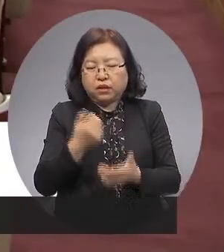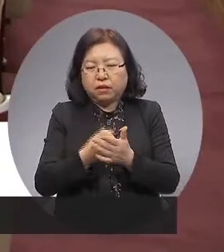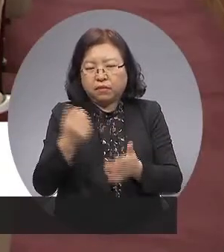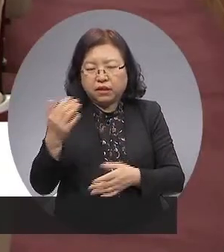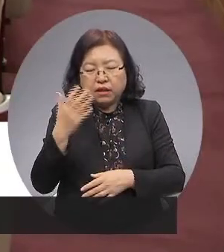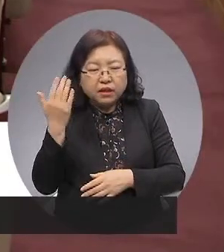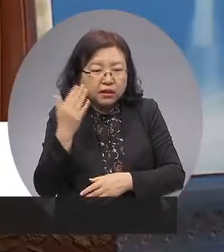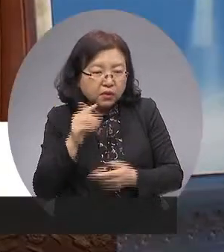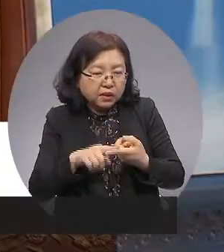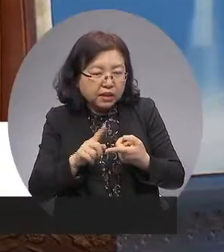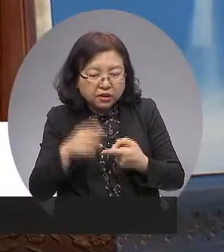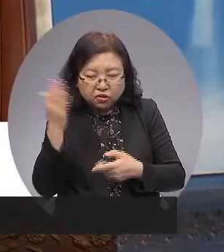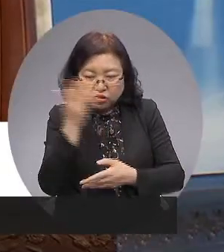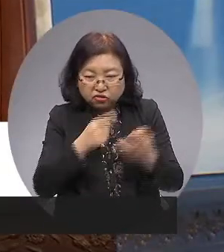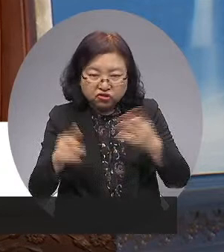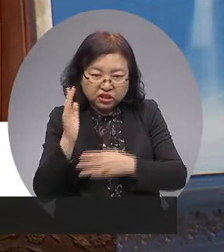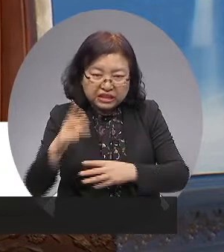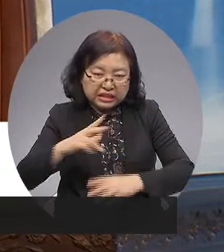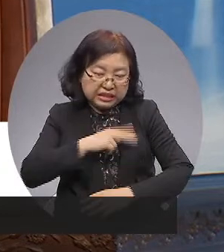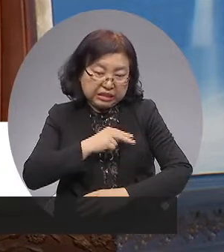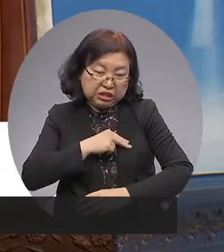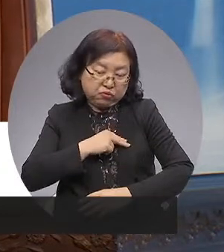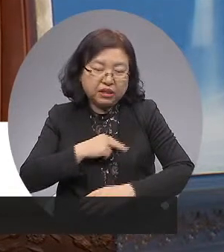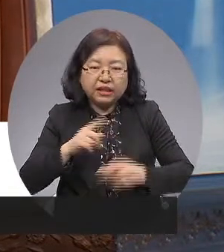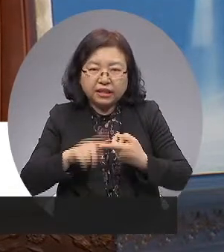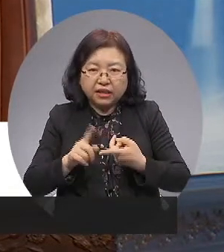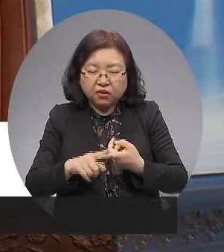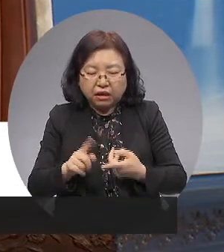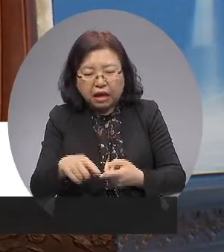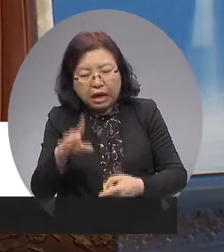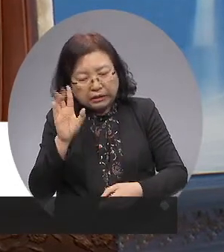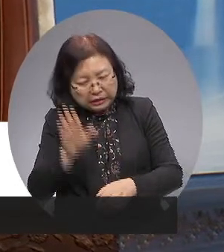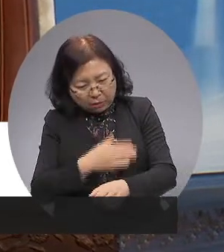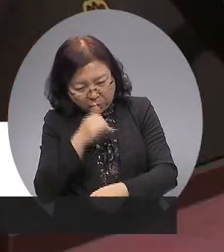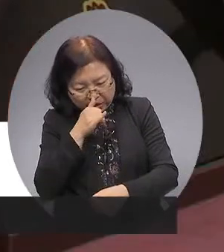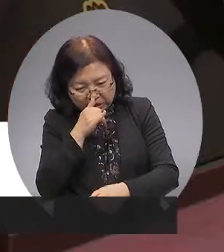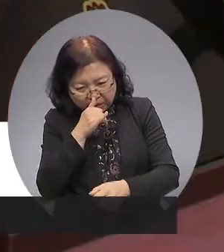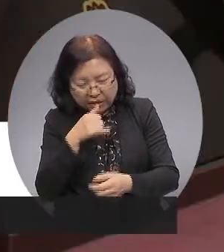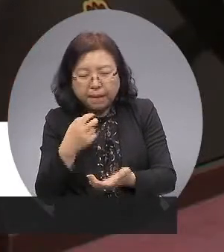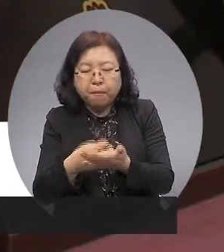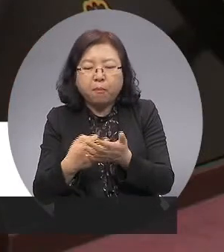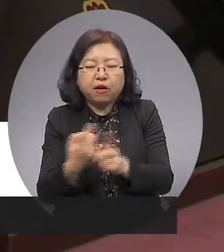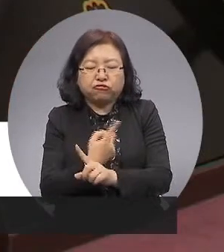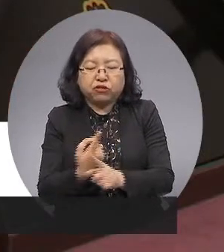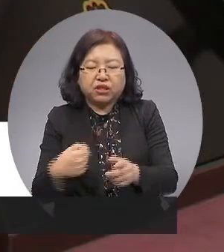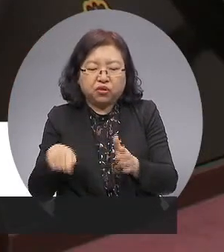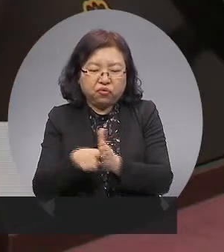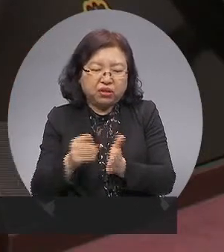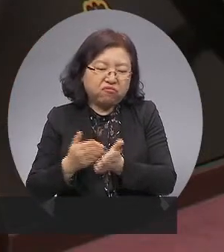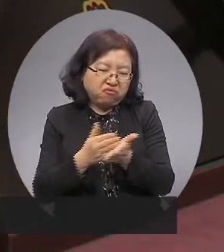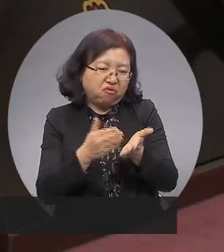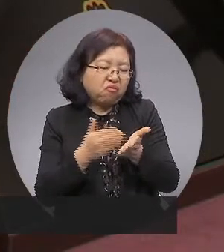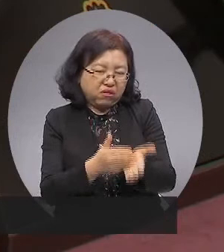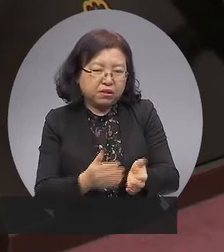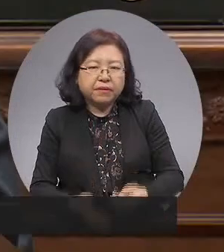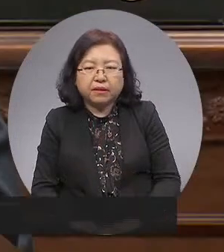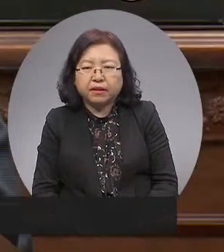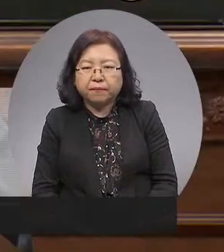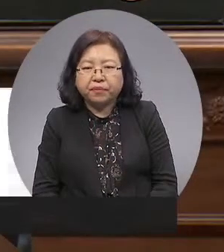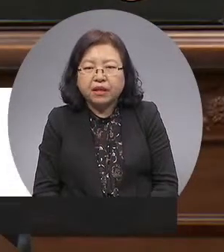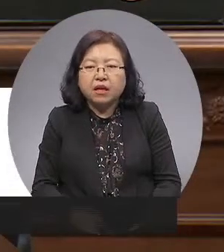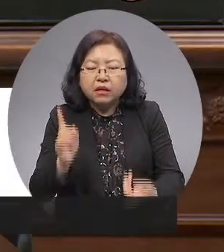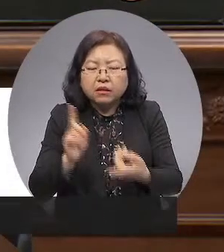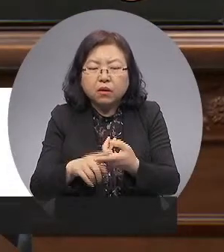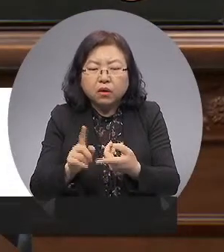법의 허점이라며 의원 전원 명의의 제도 개선 건의문을 채택해 정부와 국회에 보냈습니다. 산정에 대한